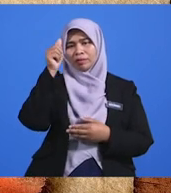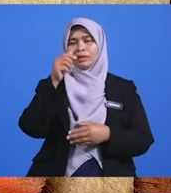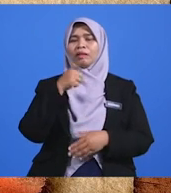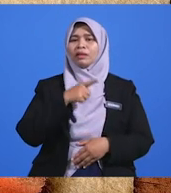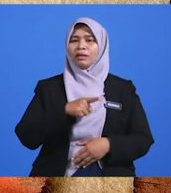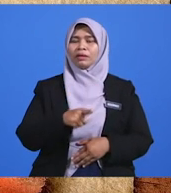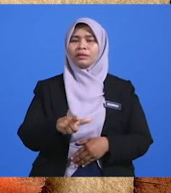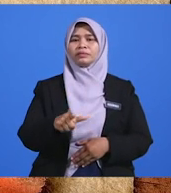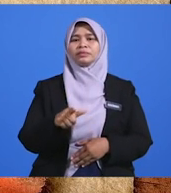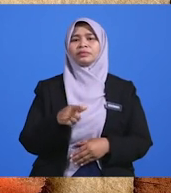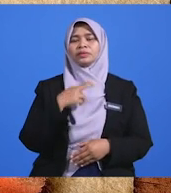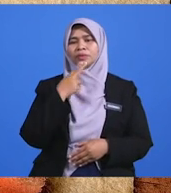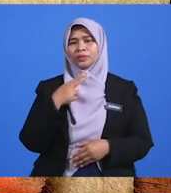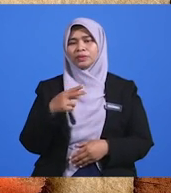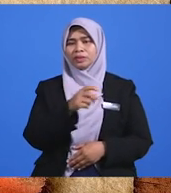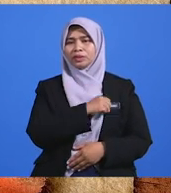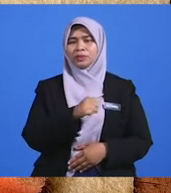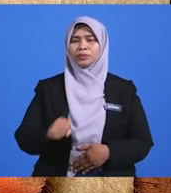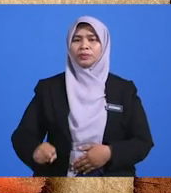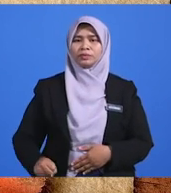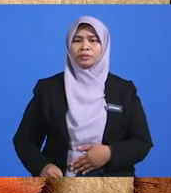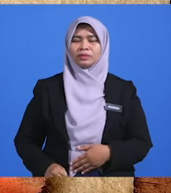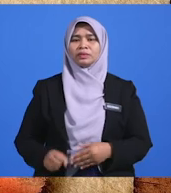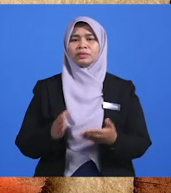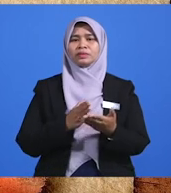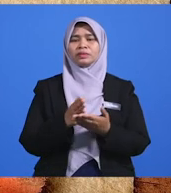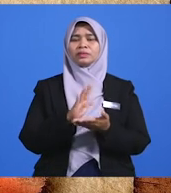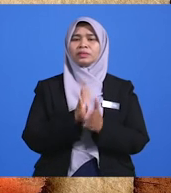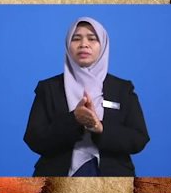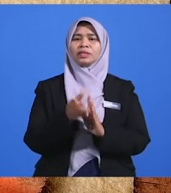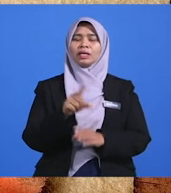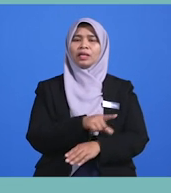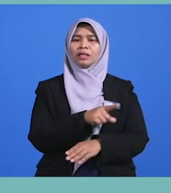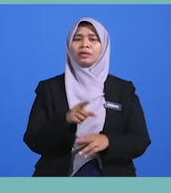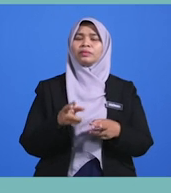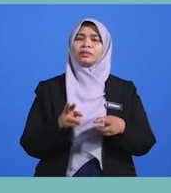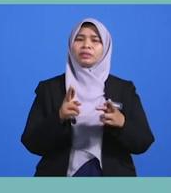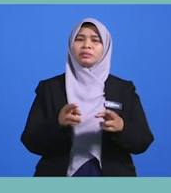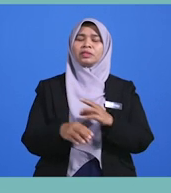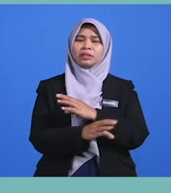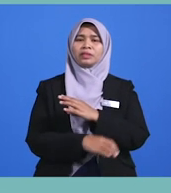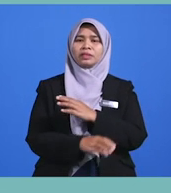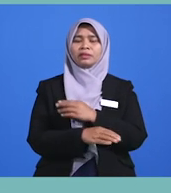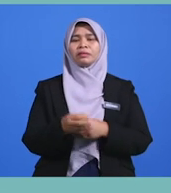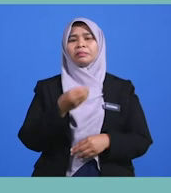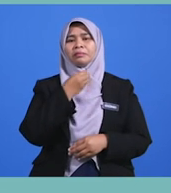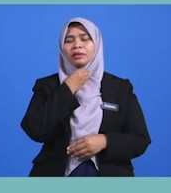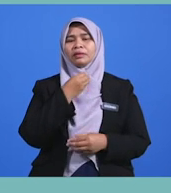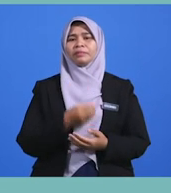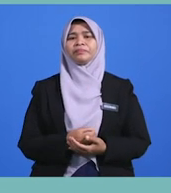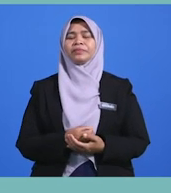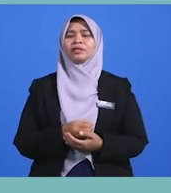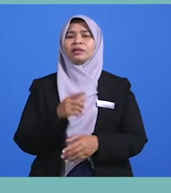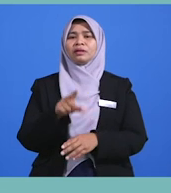Sultan. Seterusnya dijadikan lagu rasmi Negeri Perak Darul Rizwan. Lagu rasmi Negeri